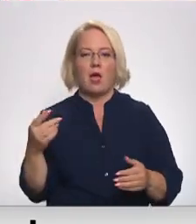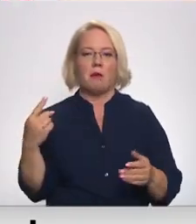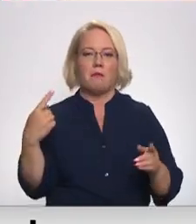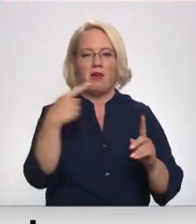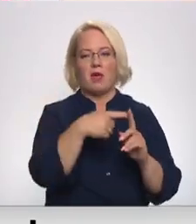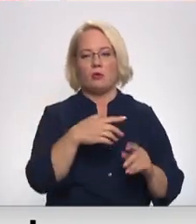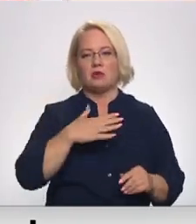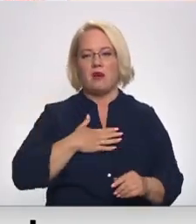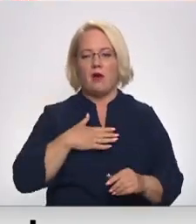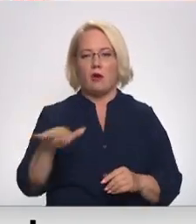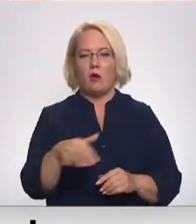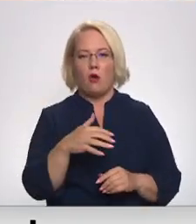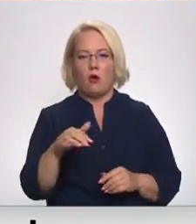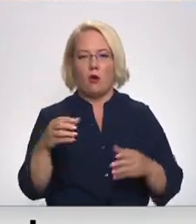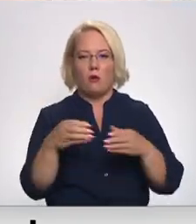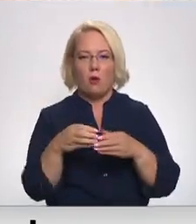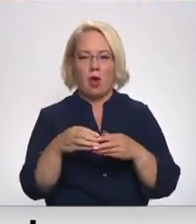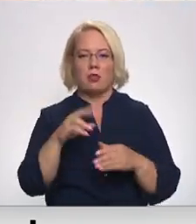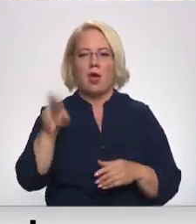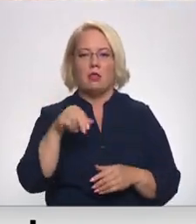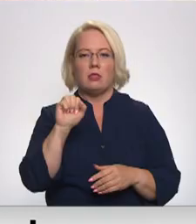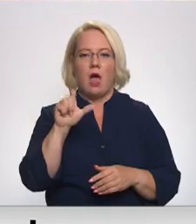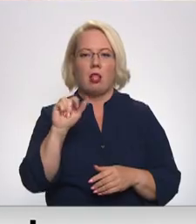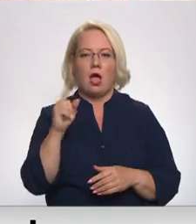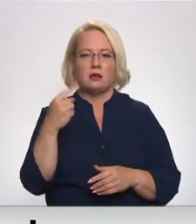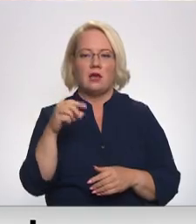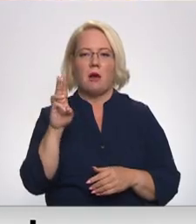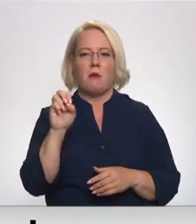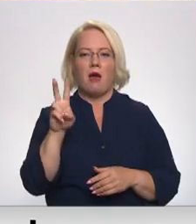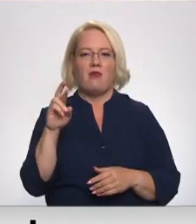komandai Dallas Mavericks. Madara Līcīte, Ivars Žepickis, Latvijas televīzija.